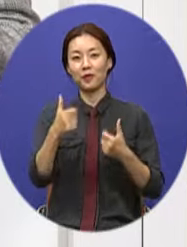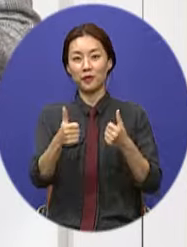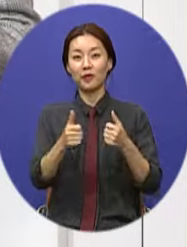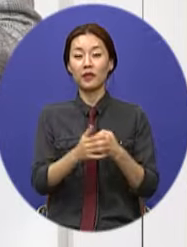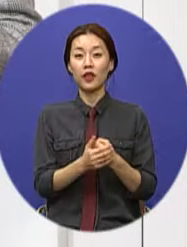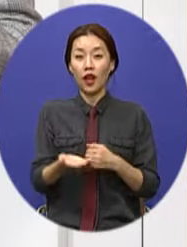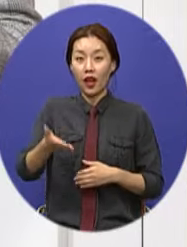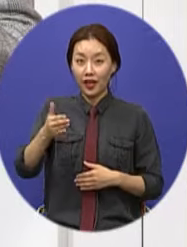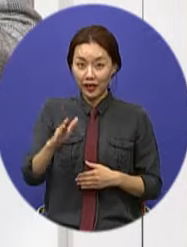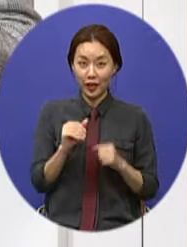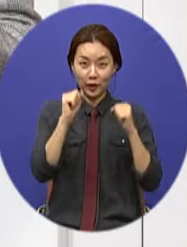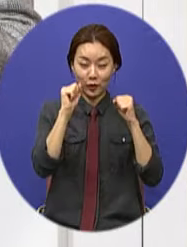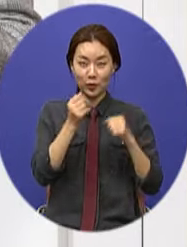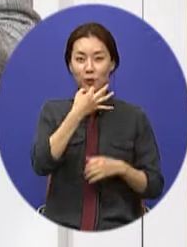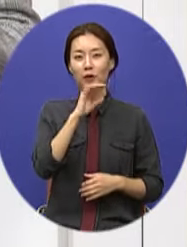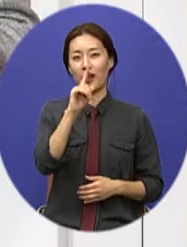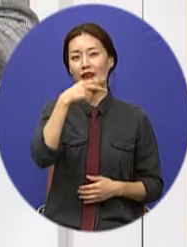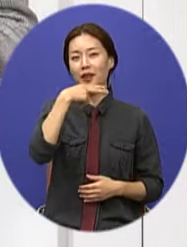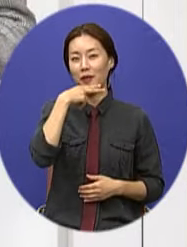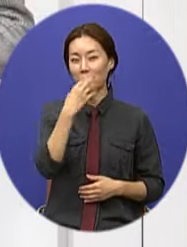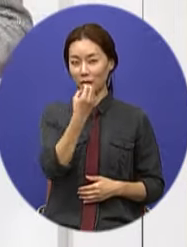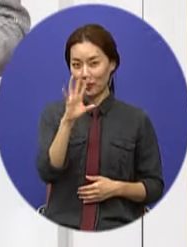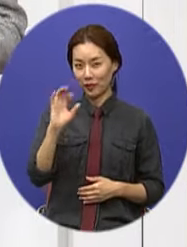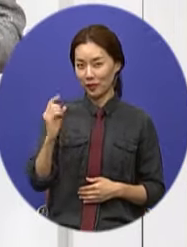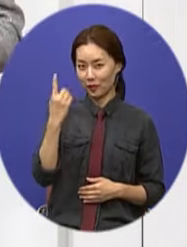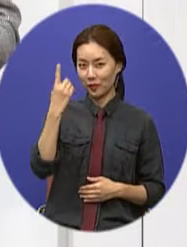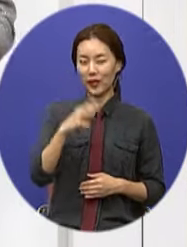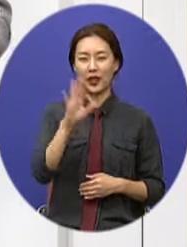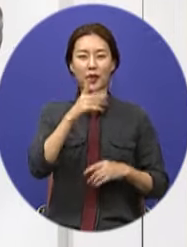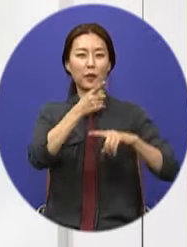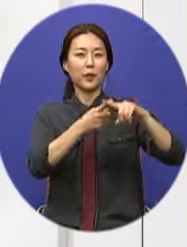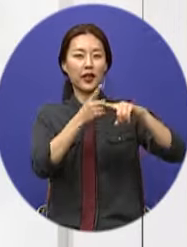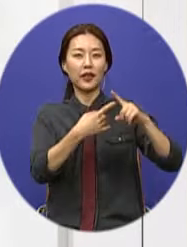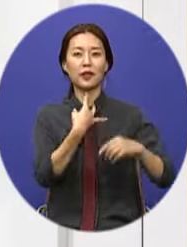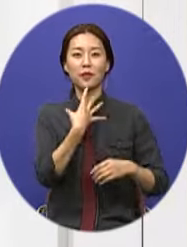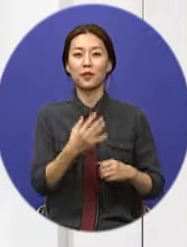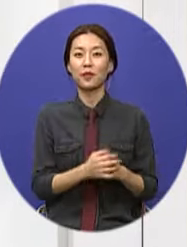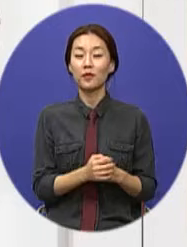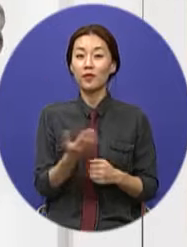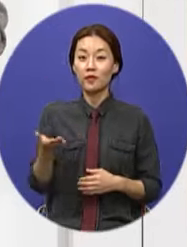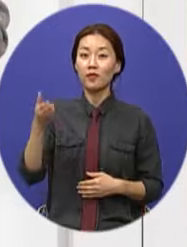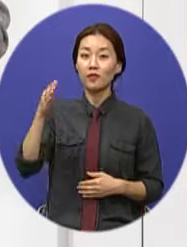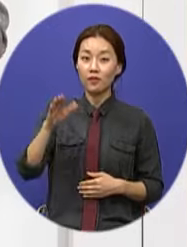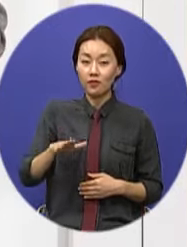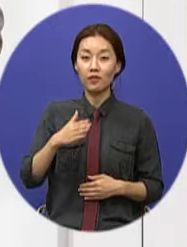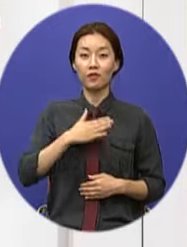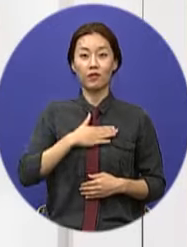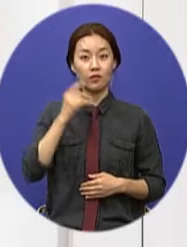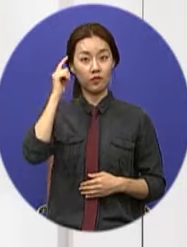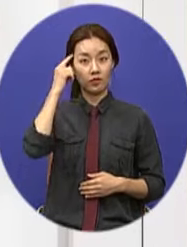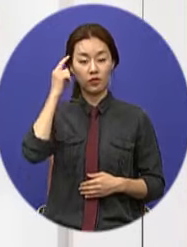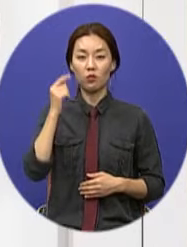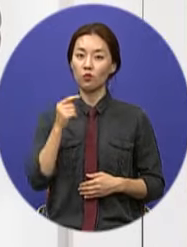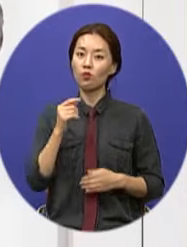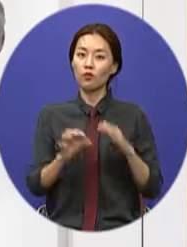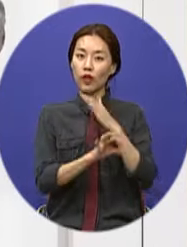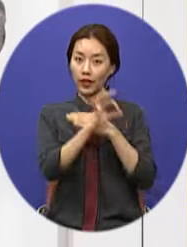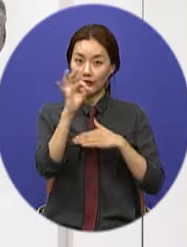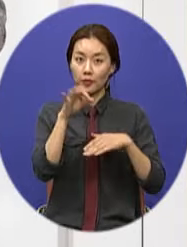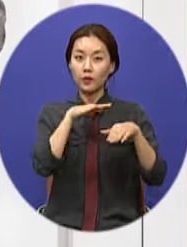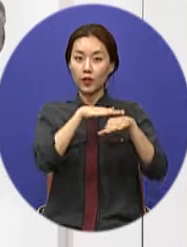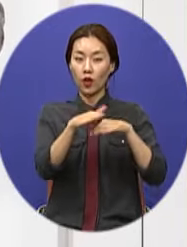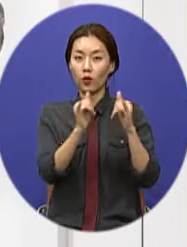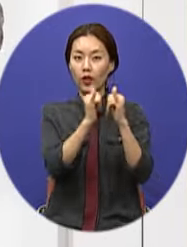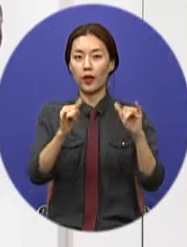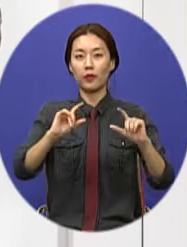운동하는 살이 도로 이렇게 딱 찌고 아주 반잔만. 근데 저는 네. 사실 아침형